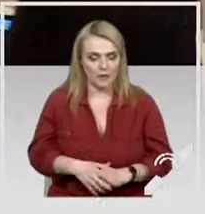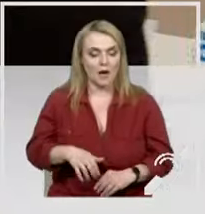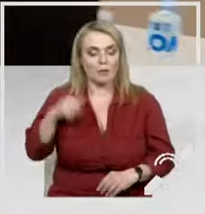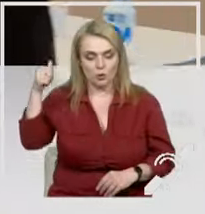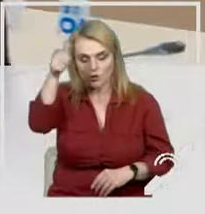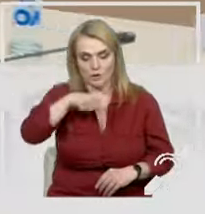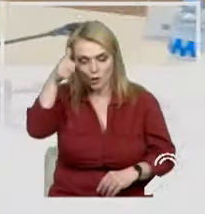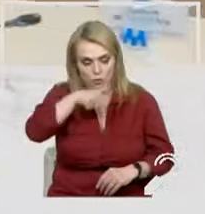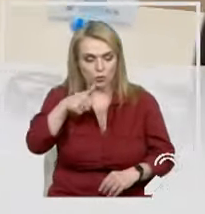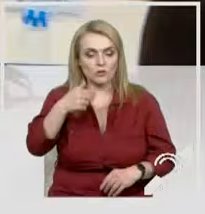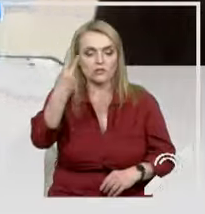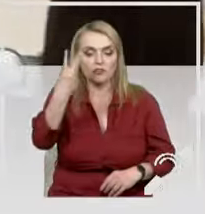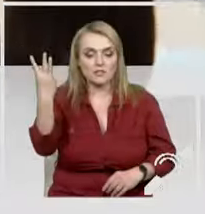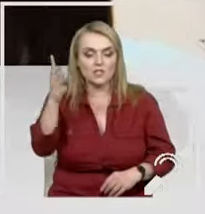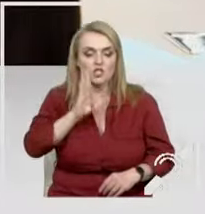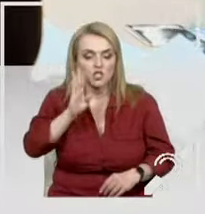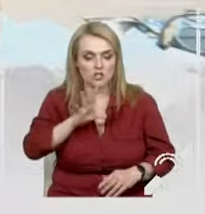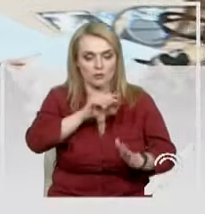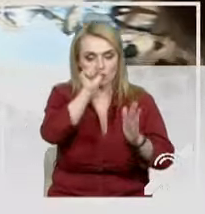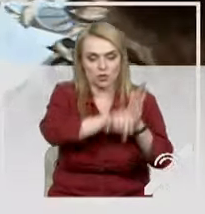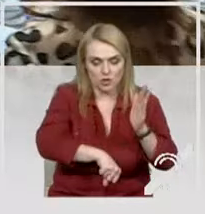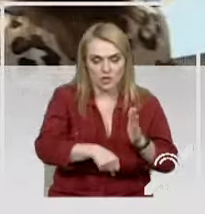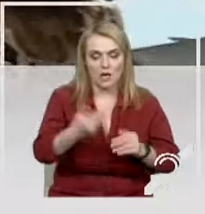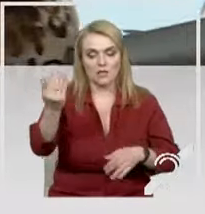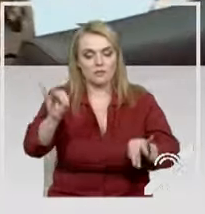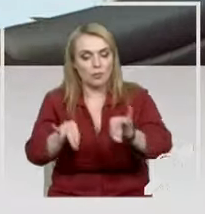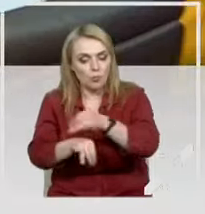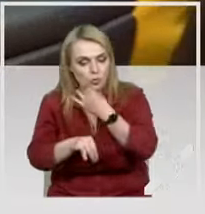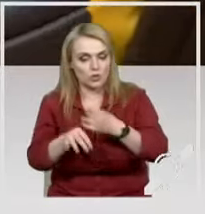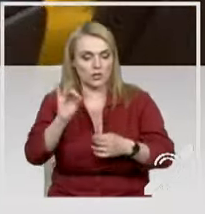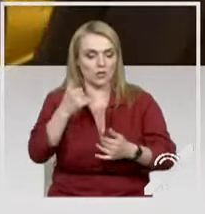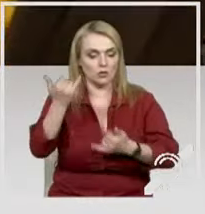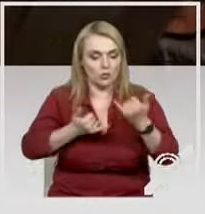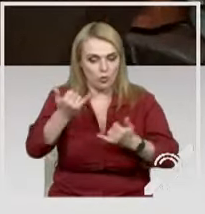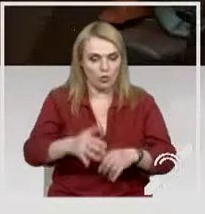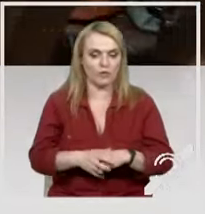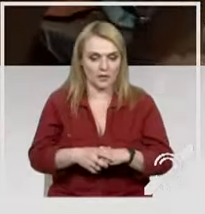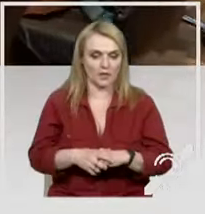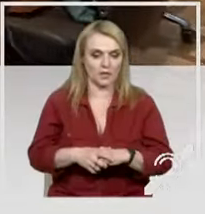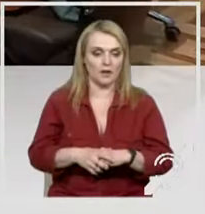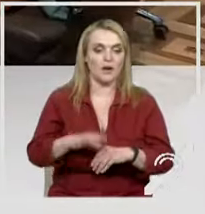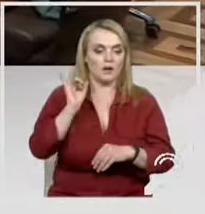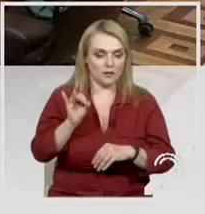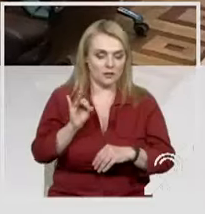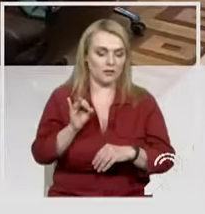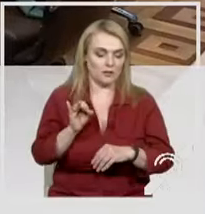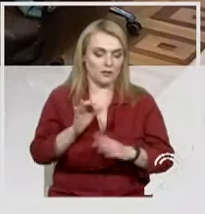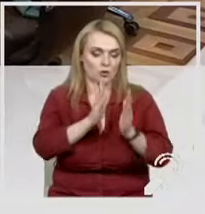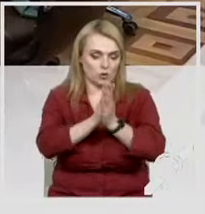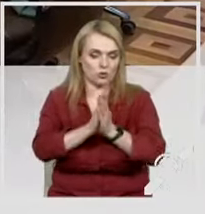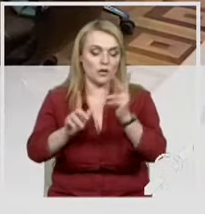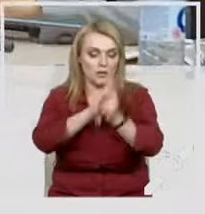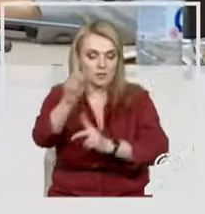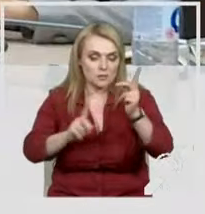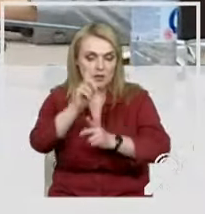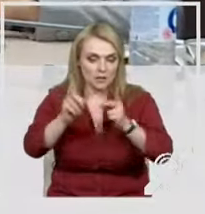de soți, concubini sau chiar de fii. Peste 40 de organizații non-guvernamentale au venit cu un apel public și au cerut